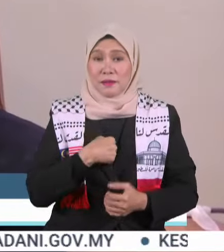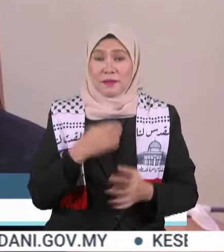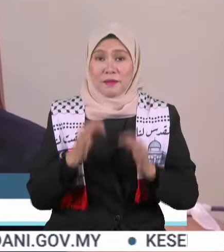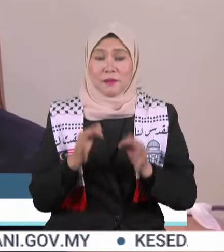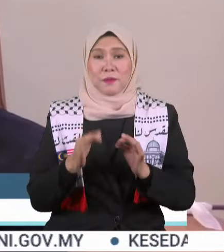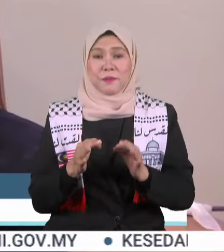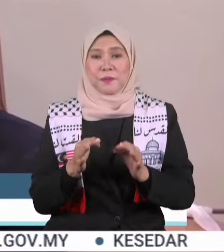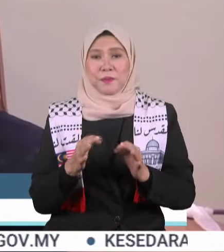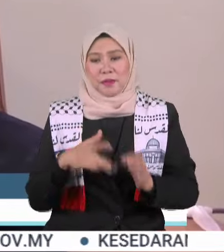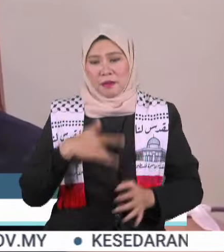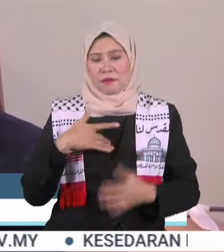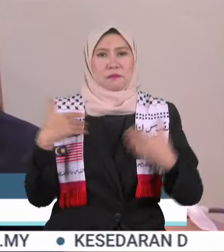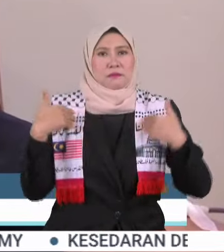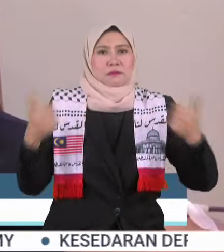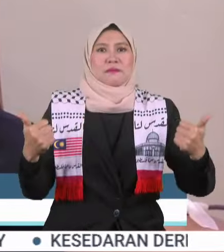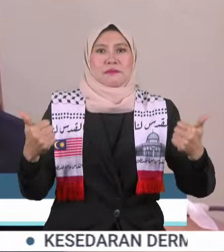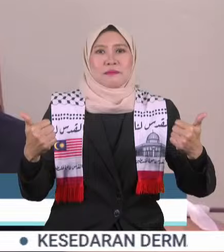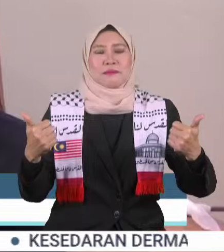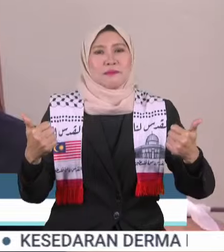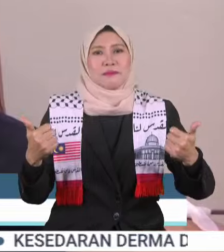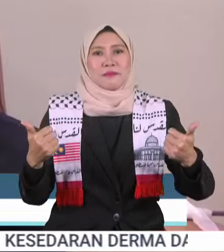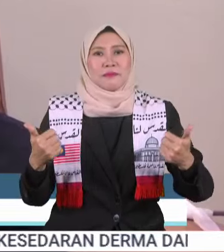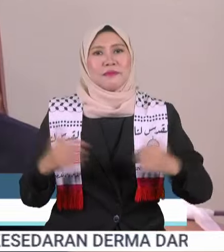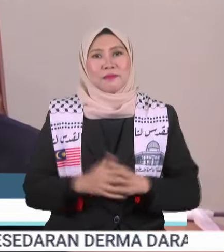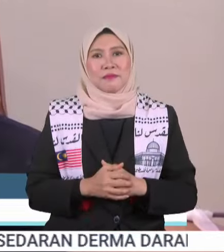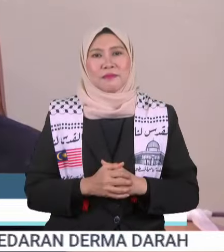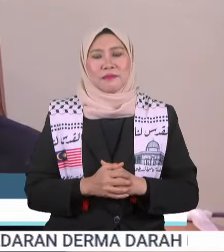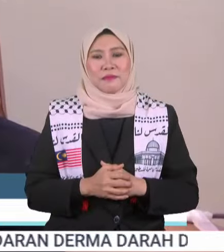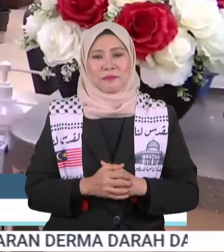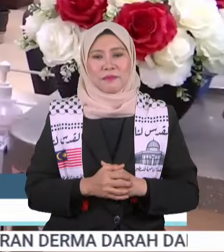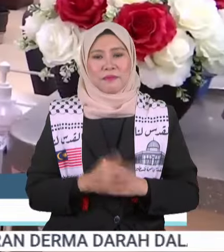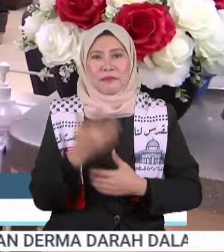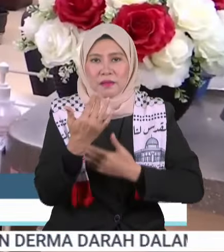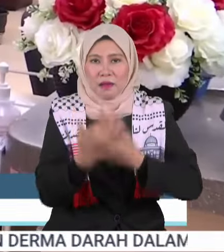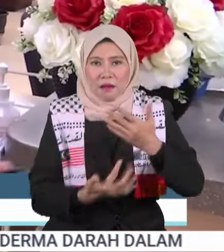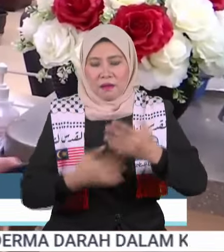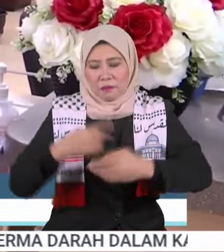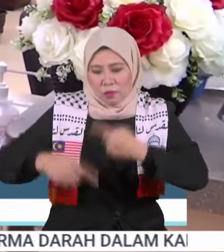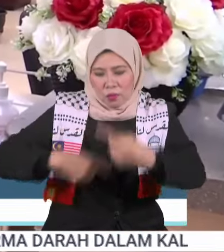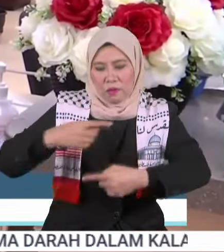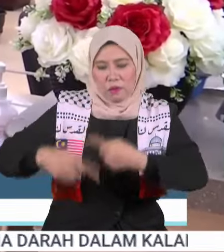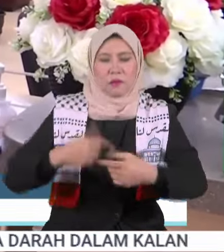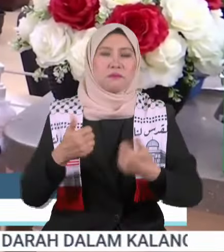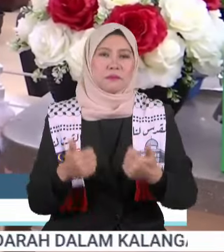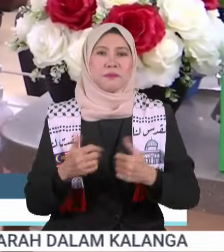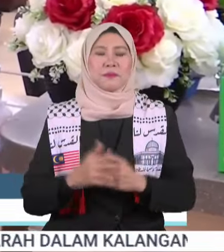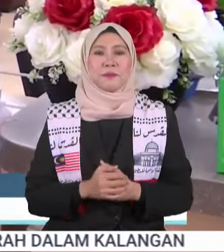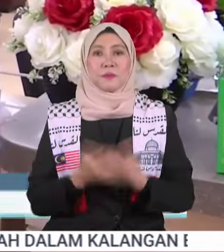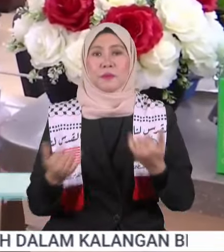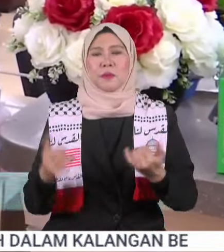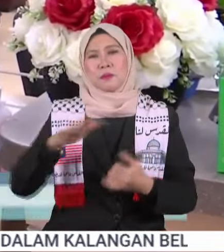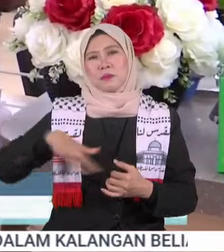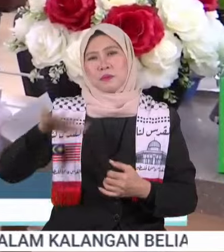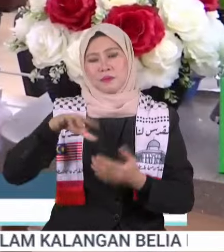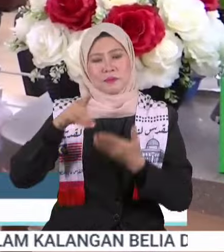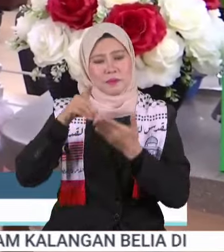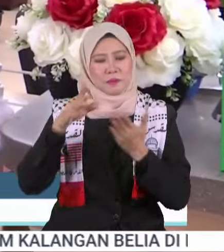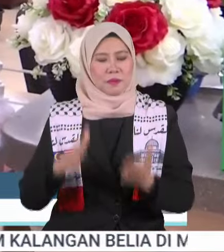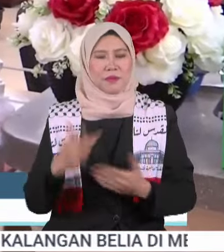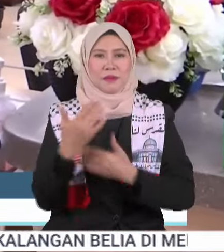derma darah, saya rasa lagi sehat lah. Sebab darah kita bertukar. Sehingga kini, anggaran purata penggunaan darah